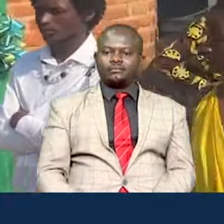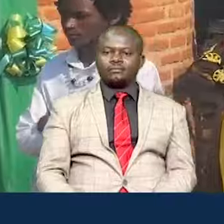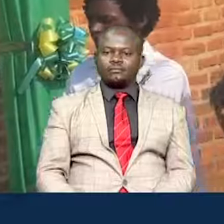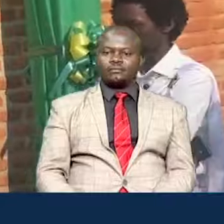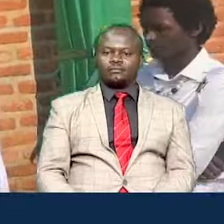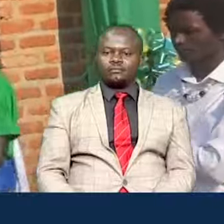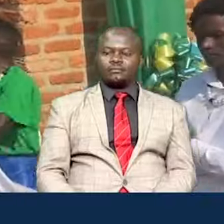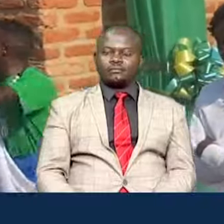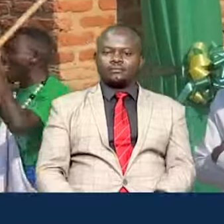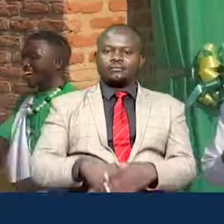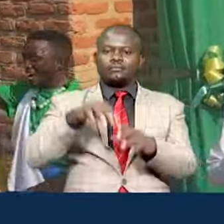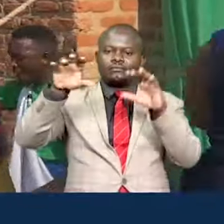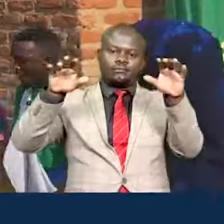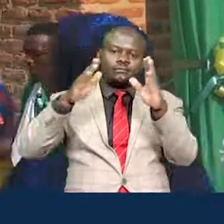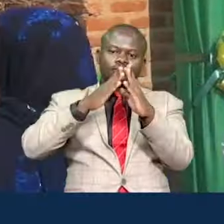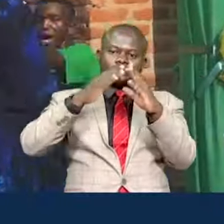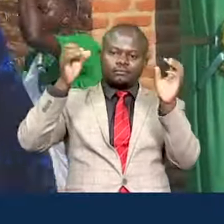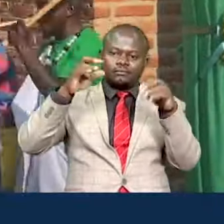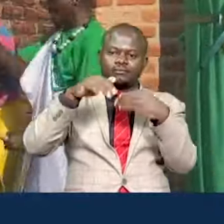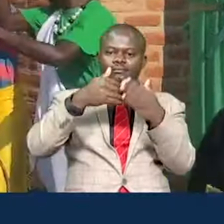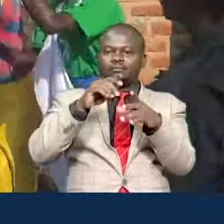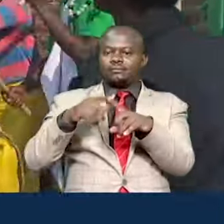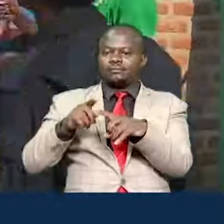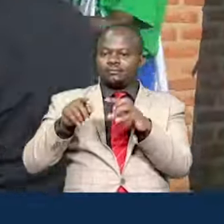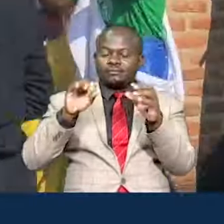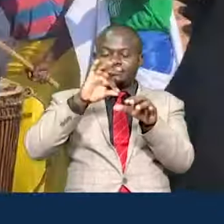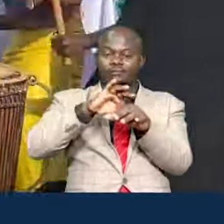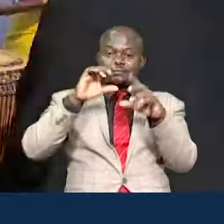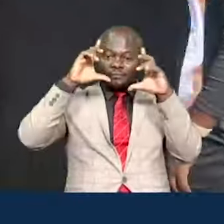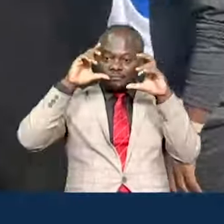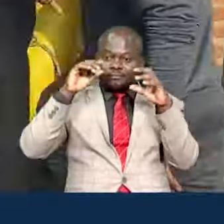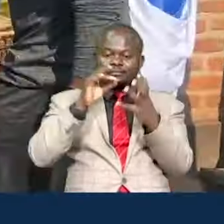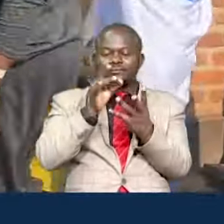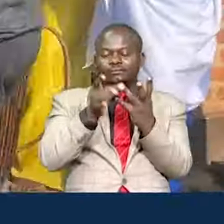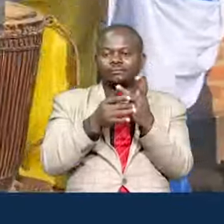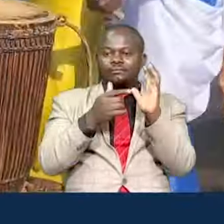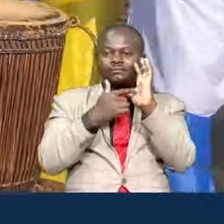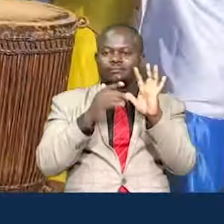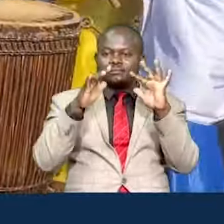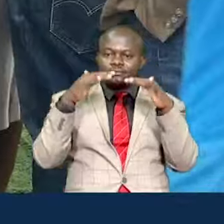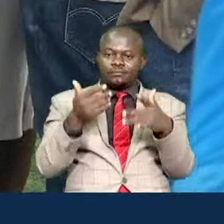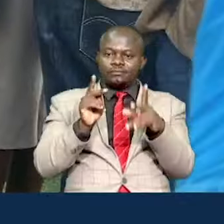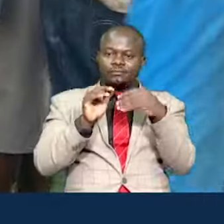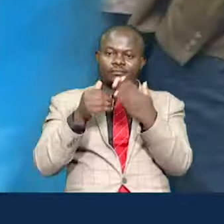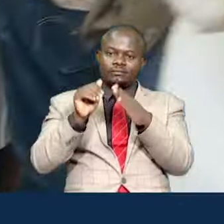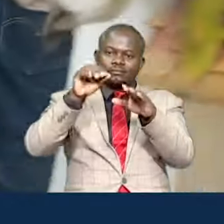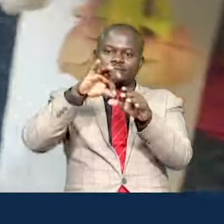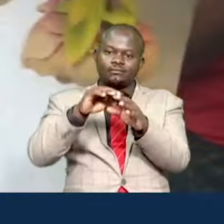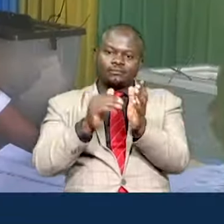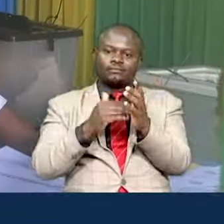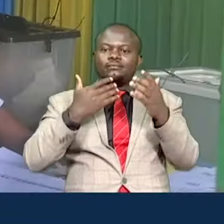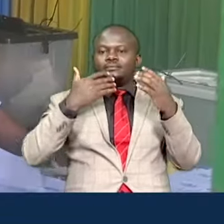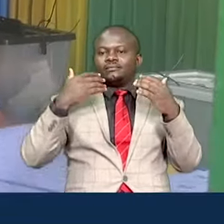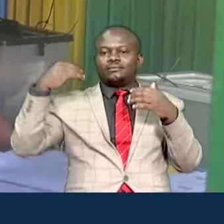Kuri site zimwe na zimwe mu mujyi wa Kigali no mu zindi ntara, amatora yarafite ishusho y'ubukwe, bikagaragazwa n'uburyo abazagutora n'abakorera bushake